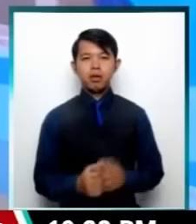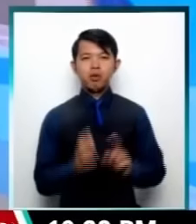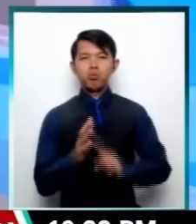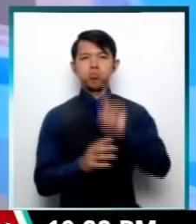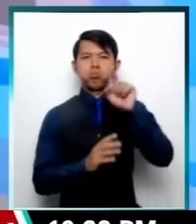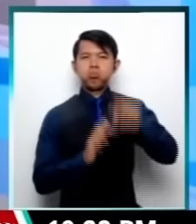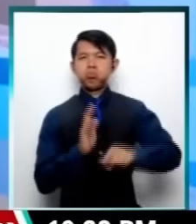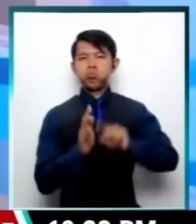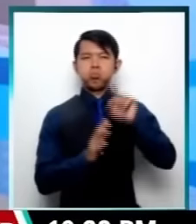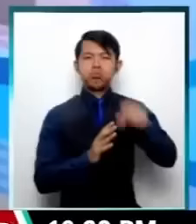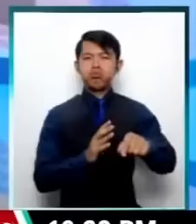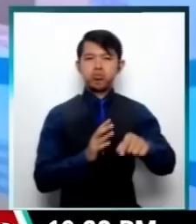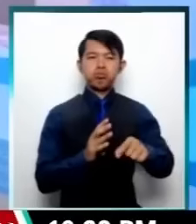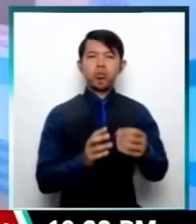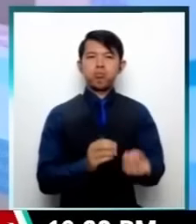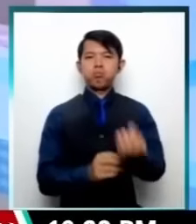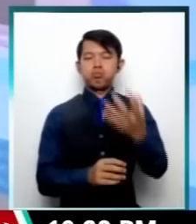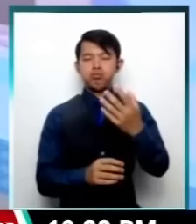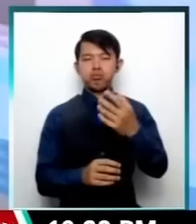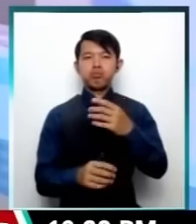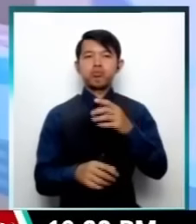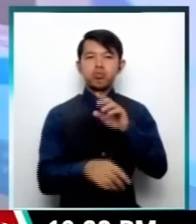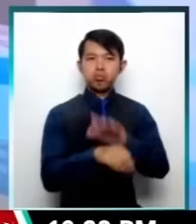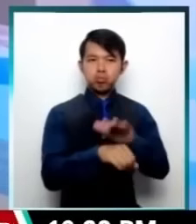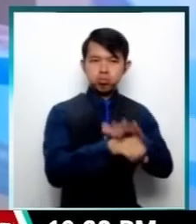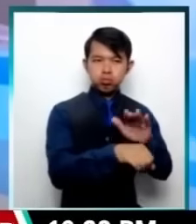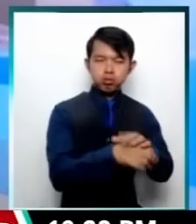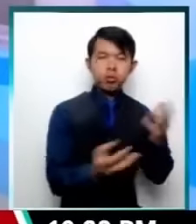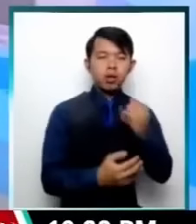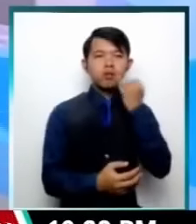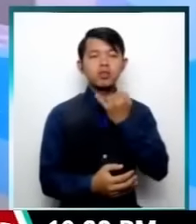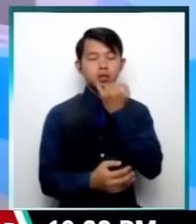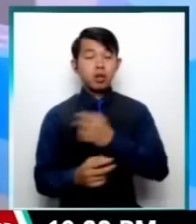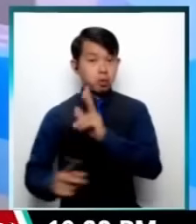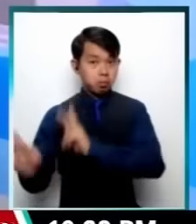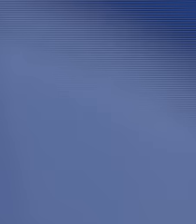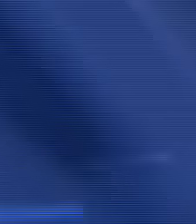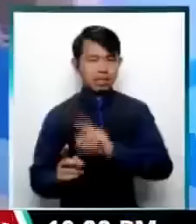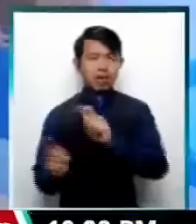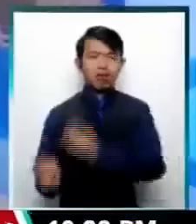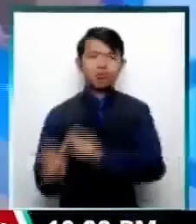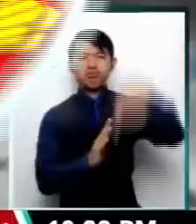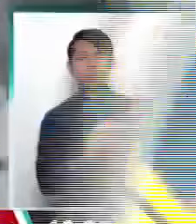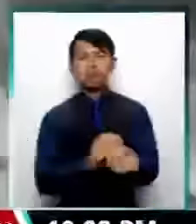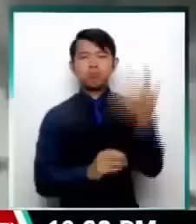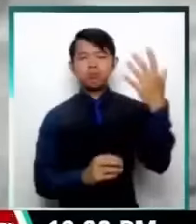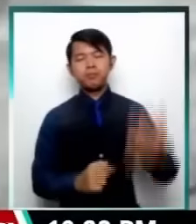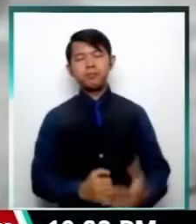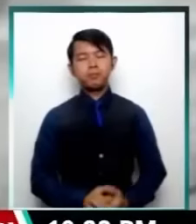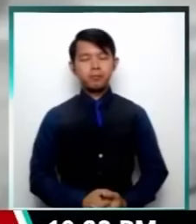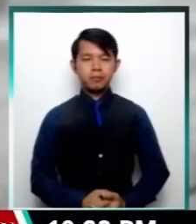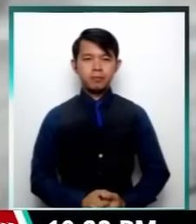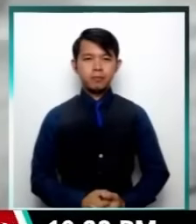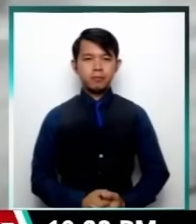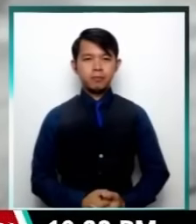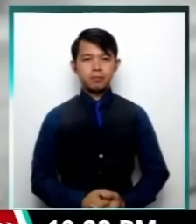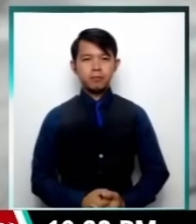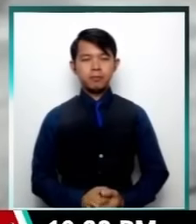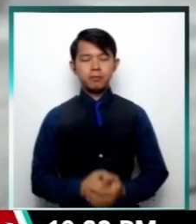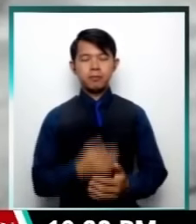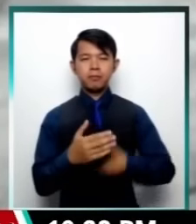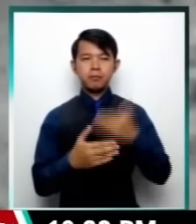ng Gaza, halos araw-araw lumilipat ng bahay ang mga residente para makaiwas sa mga airstrike. Pinasok na